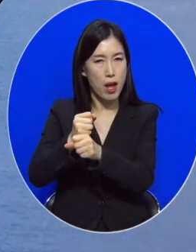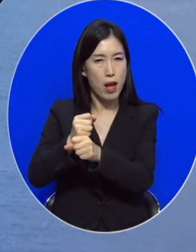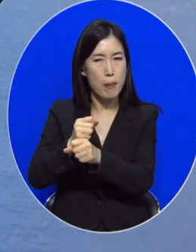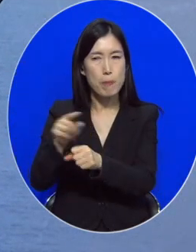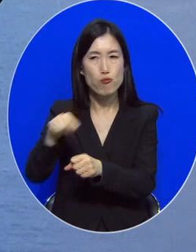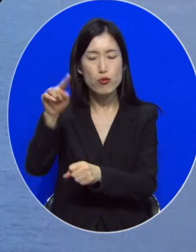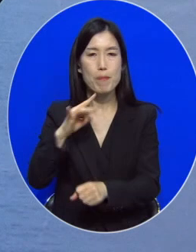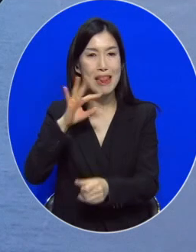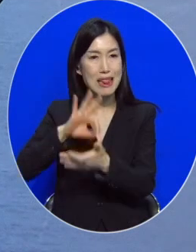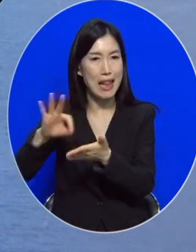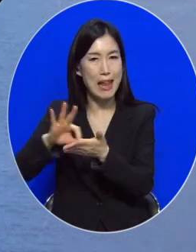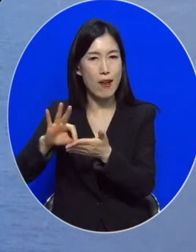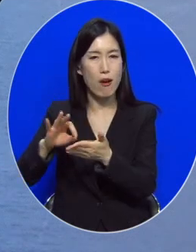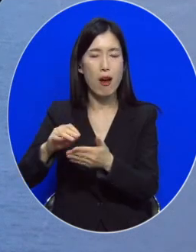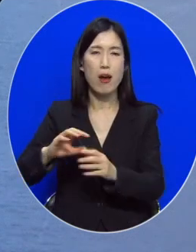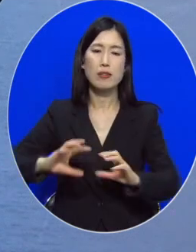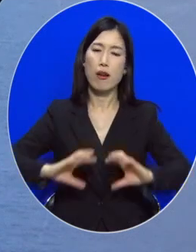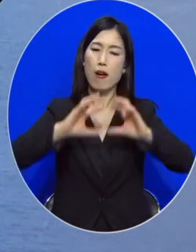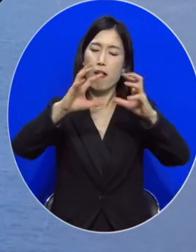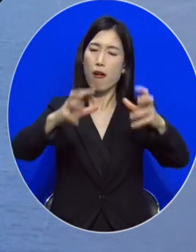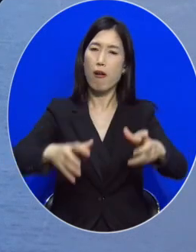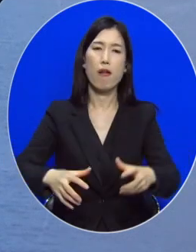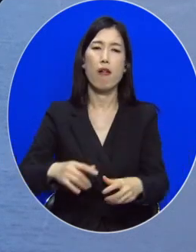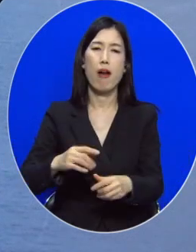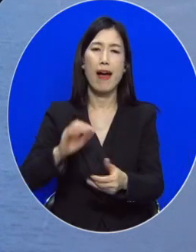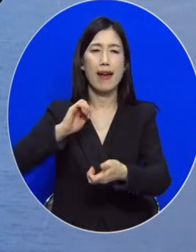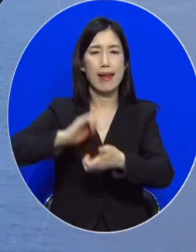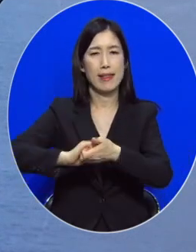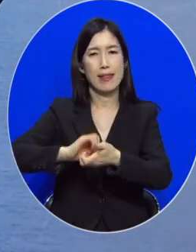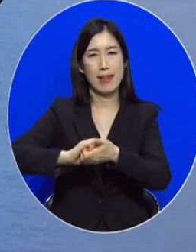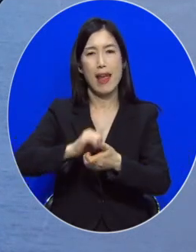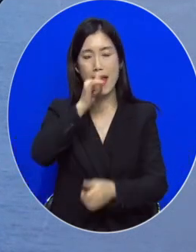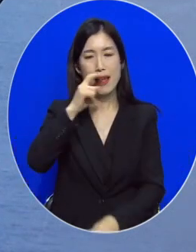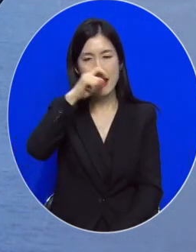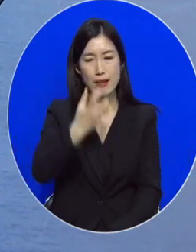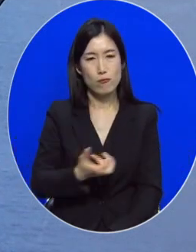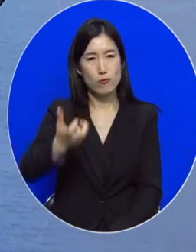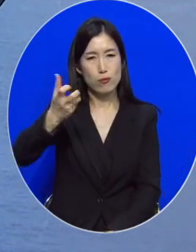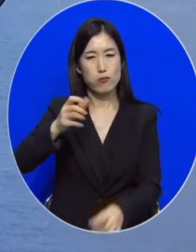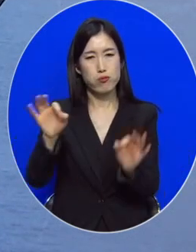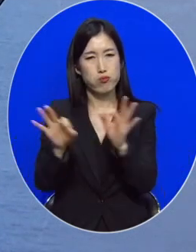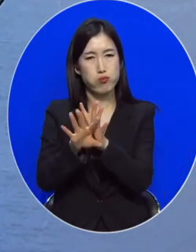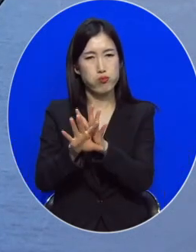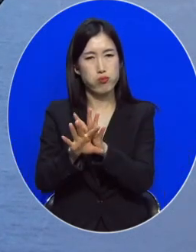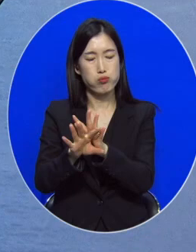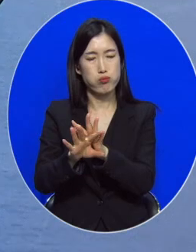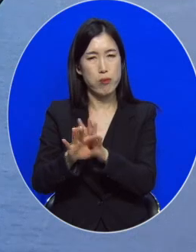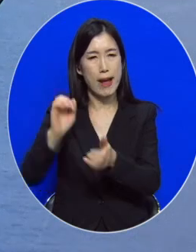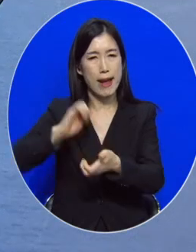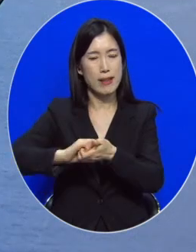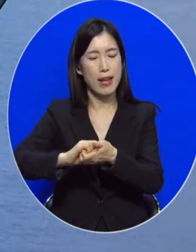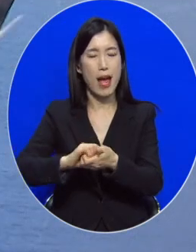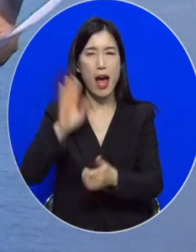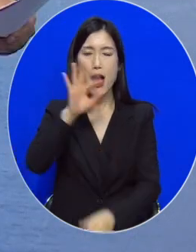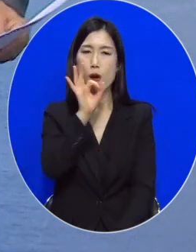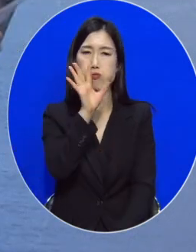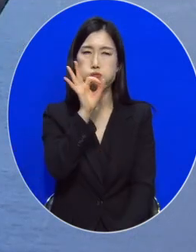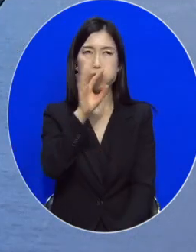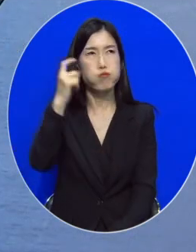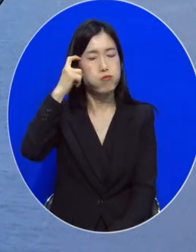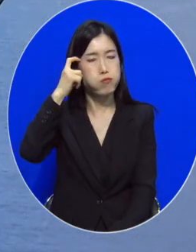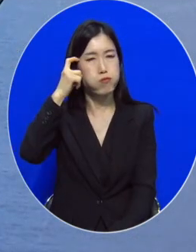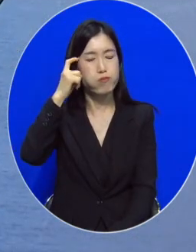에너지들만으로는 전 세계가 합심해서 이루어내야 할 과제인 탄소 중립을 도저히 달성할 수 없다는